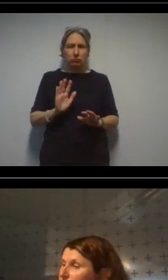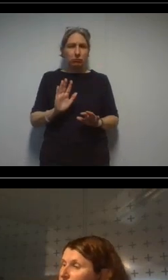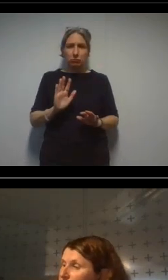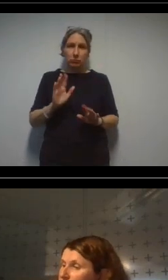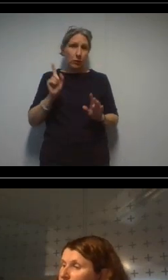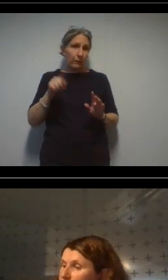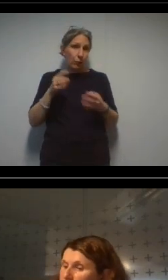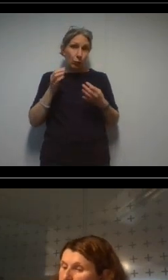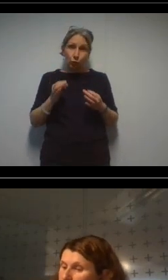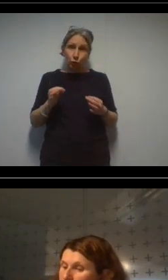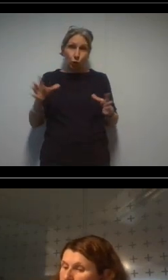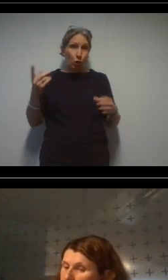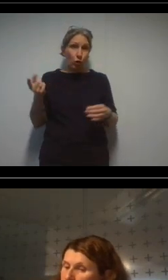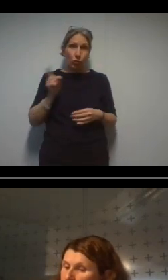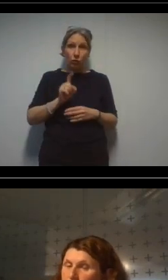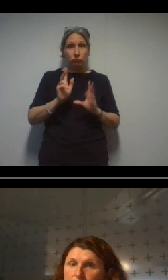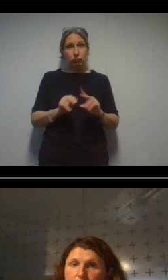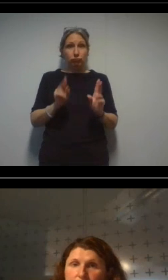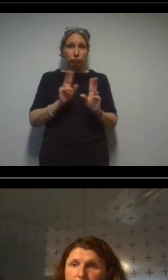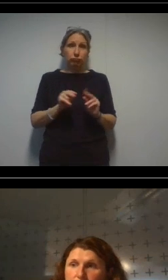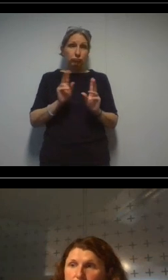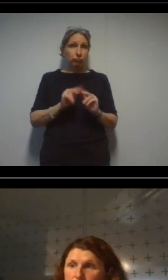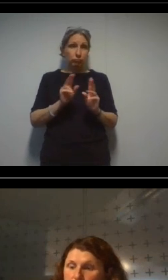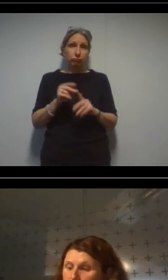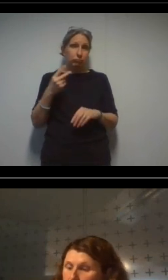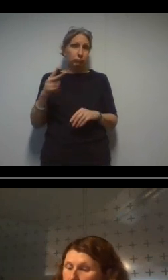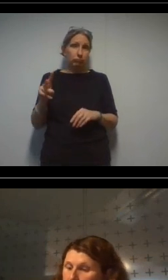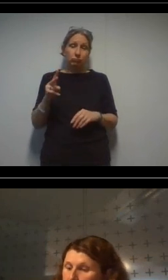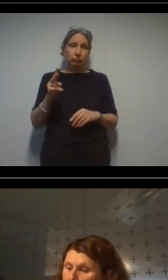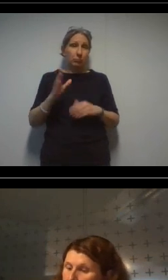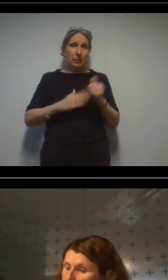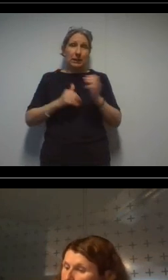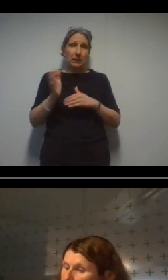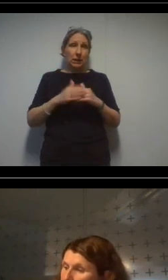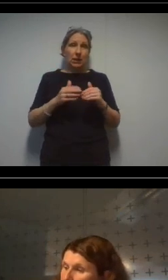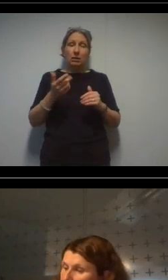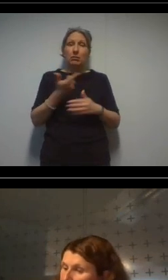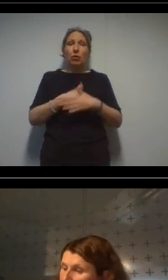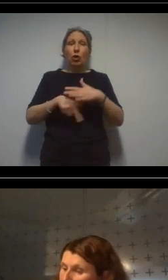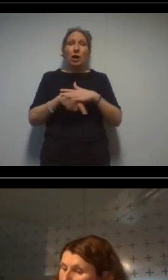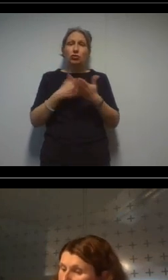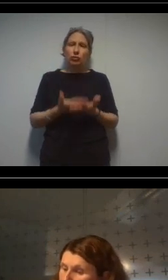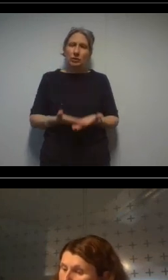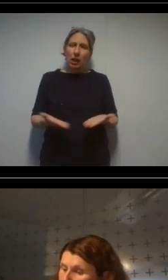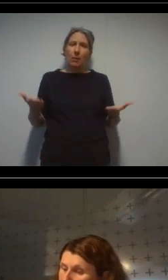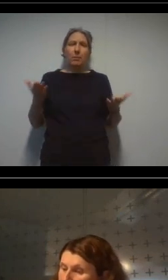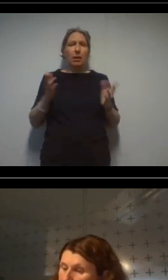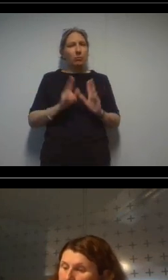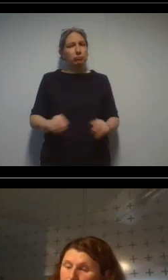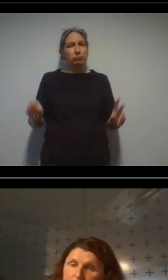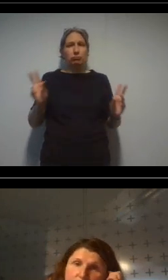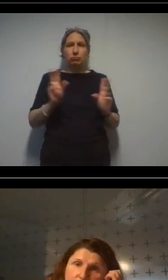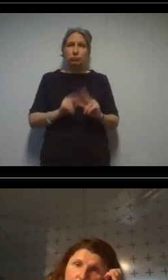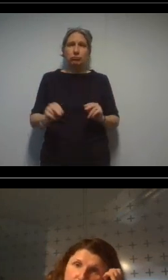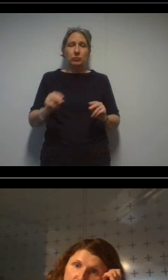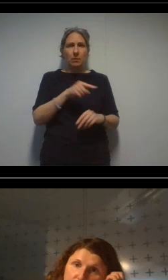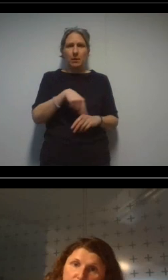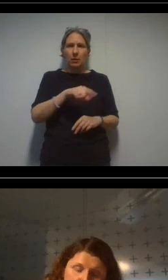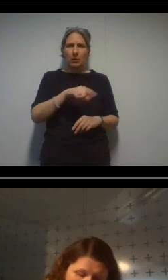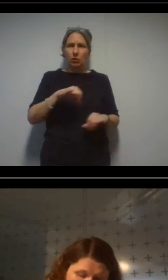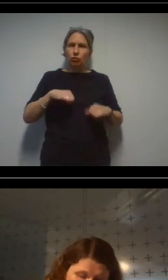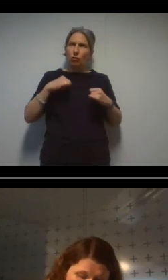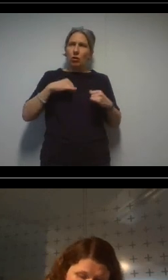ce jour-là pour venir parler de leur métier et d'avoir un langage simple et simplifié. Ce qui permet aux jeunes de se projeter beaucoup plus facilement. Moi, je vous